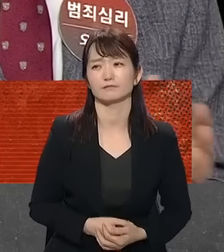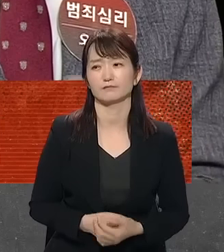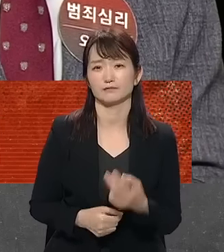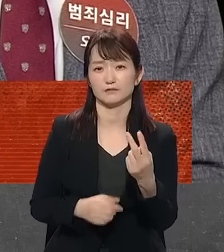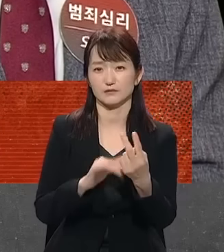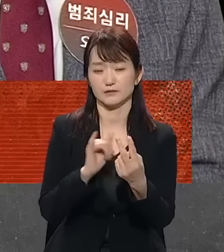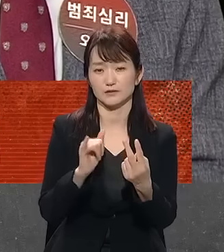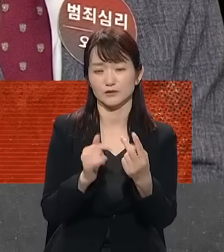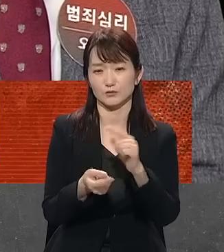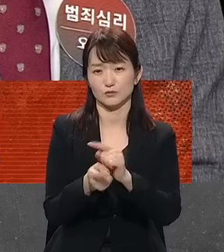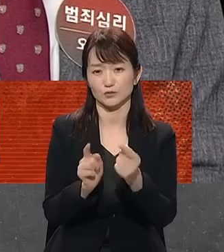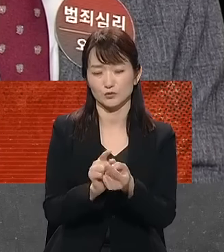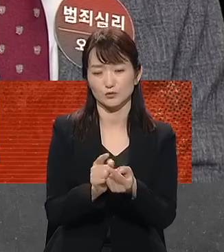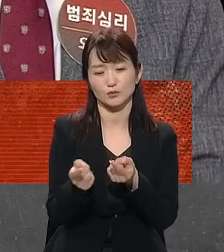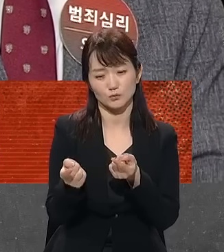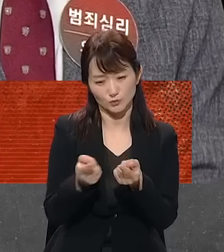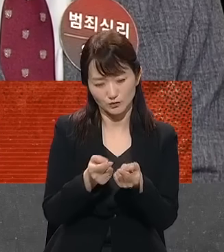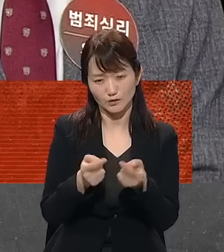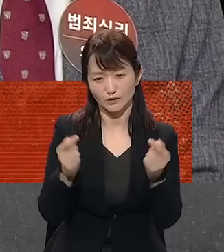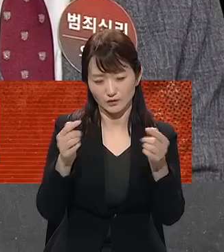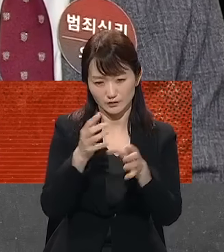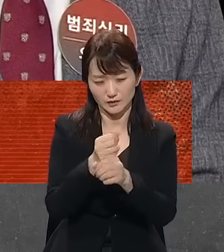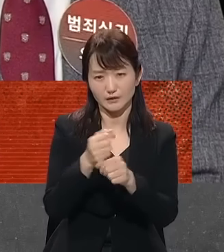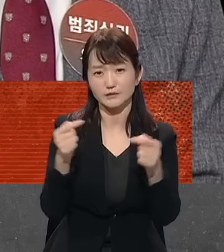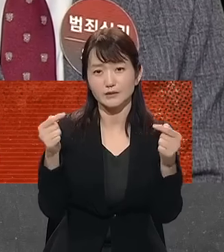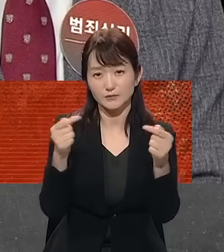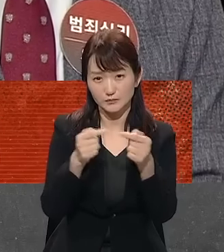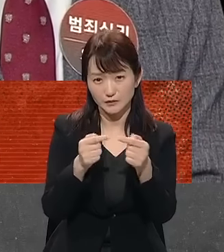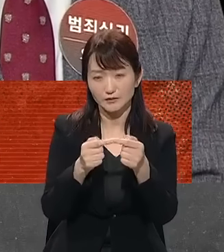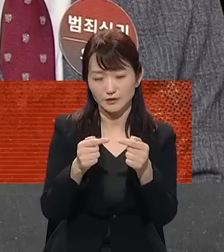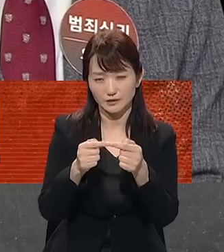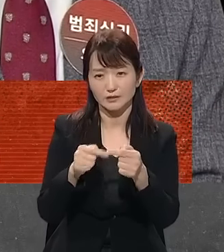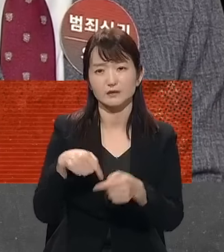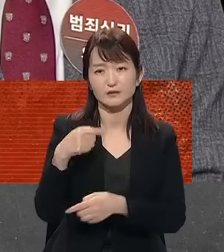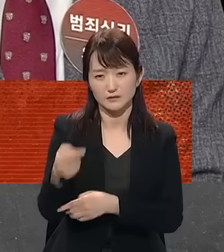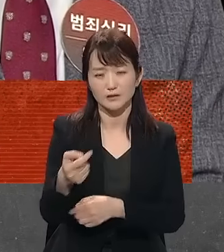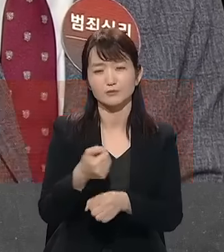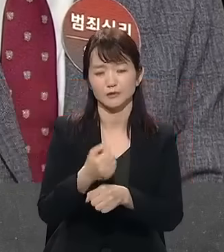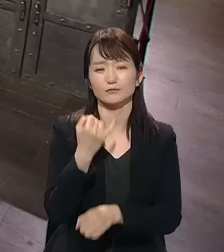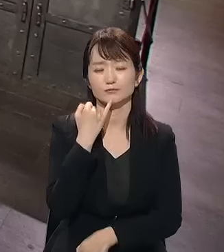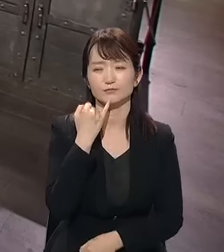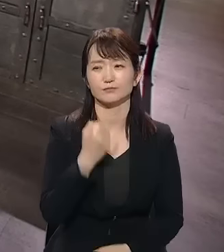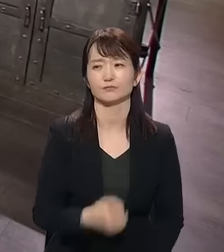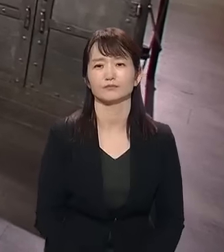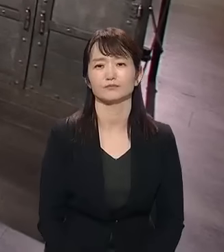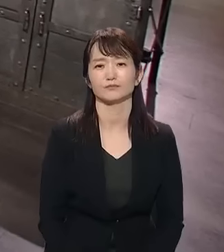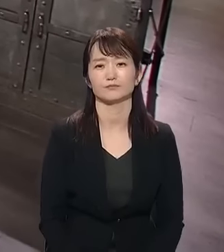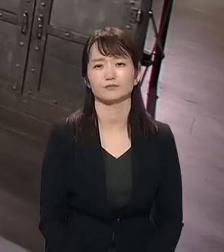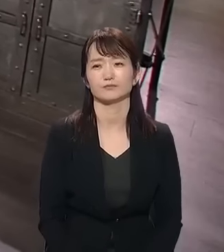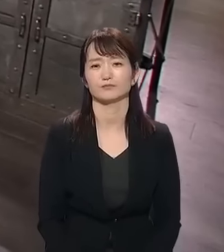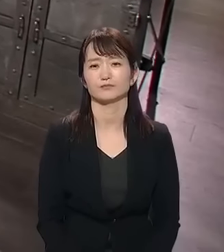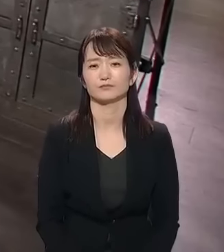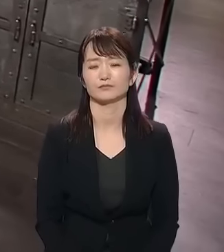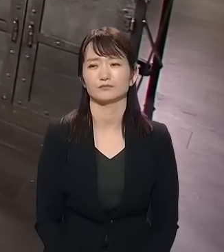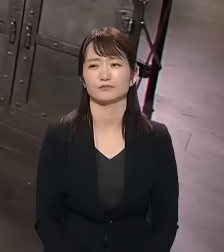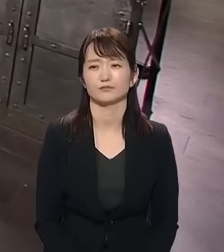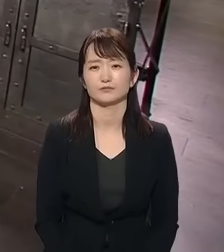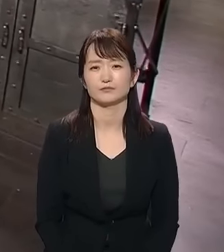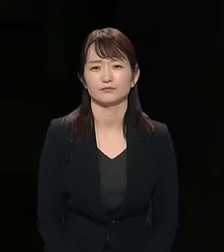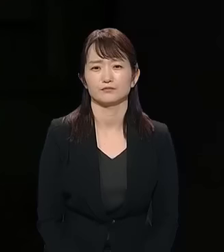사람이 좀 맞는 날 다음번에 또 해도 전혀 문제가 없는 거 같습니다 그렇군요 자 가족 여러분들의 의견은요네